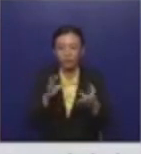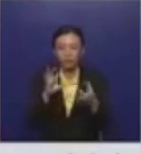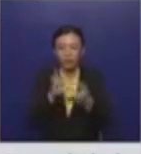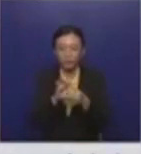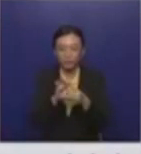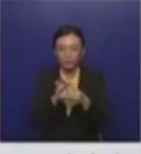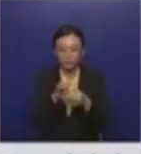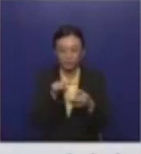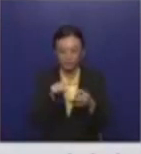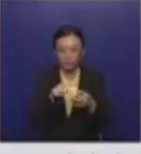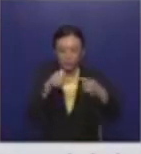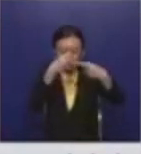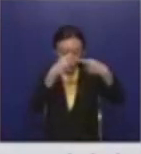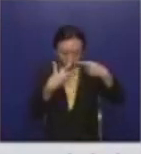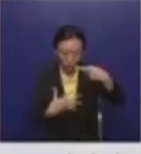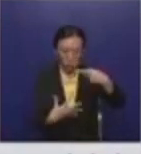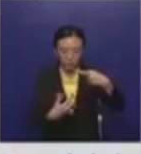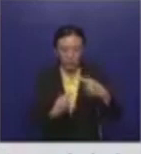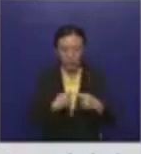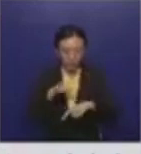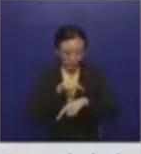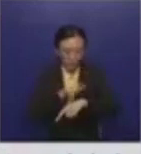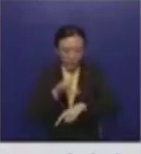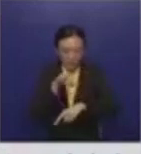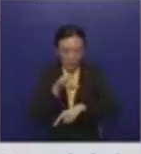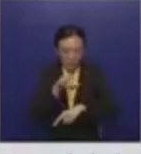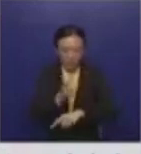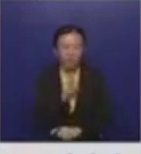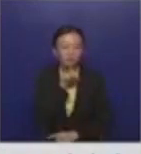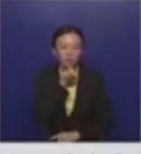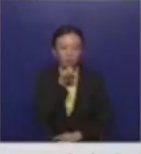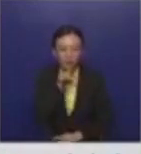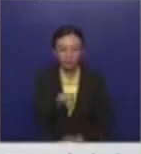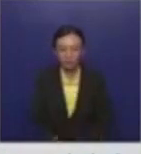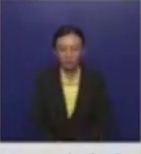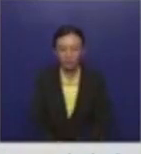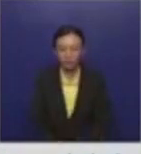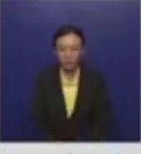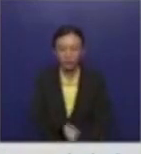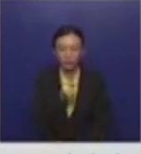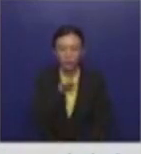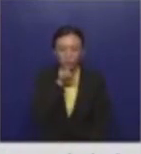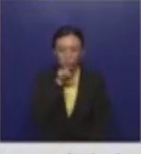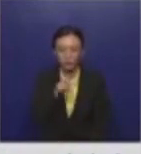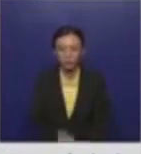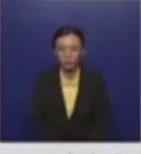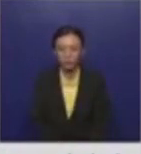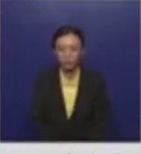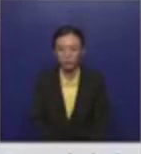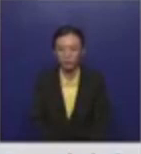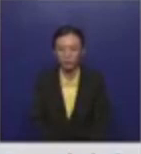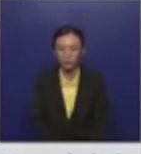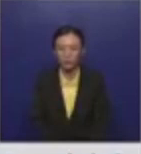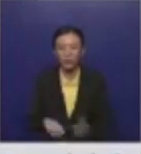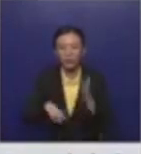ายละเอียดปลีกย่อยผมมีเวลาน้อยขออนุญาตตั้งข้อสังเกตครับตั้งข้อสังเกตเหตุที่